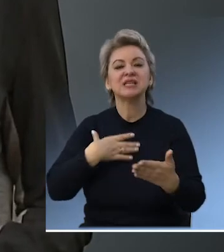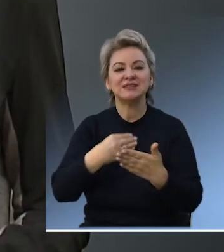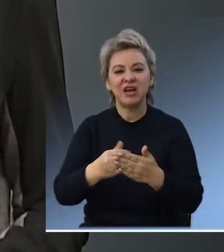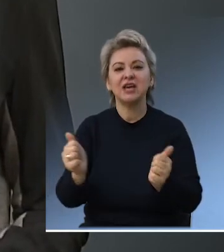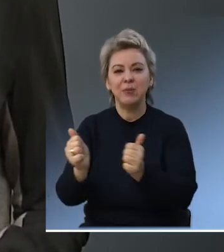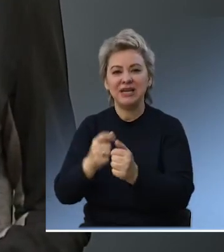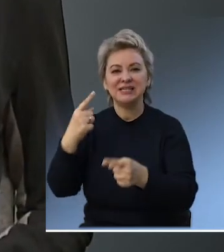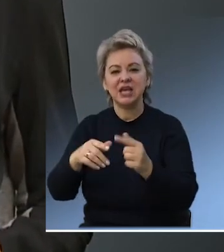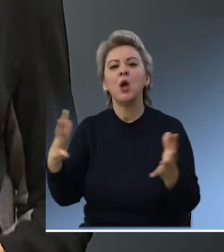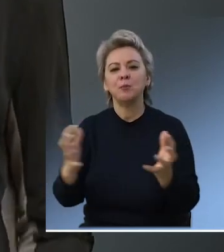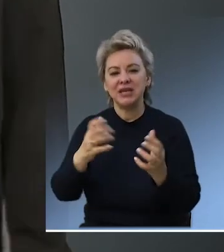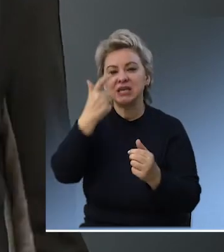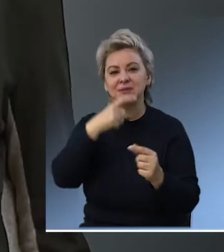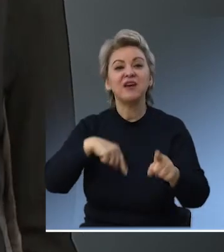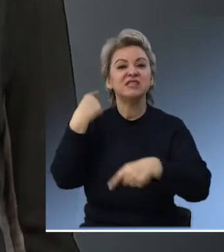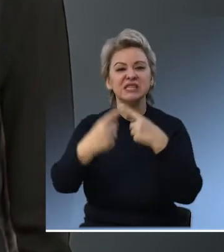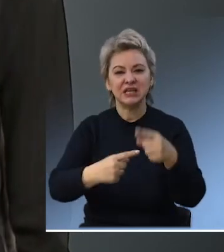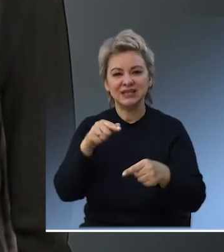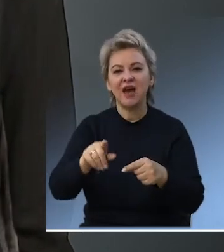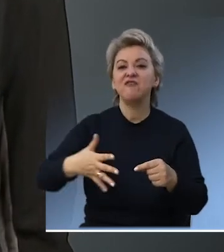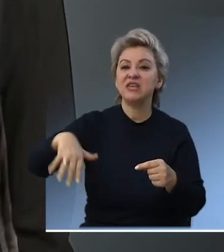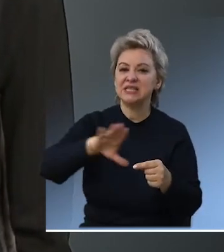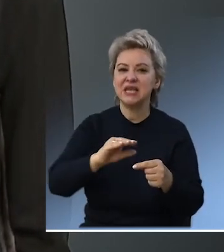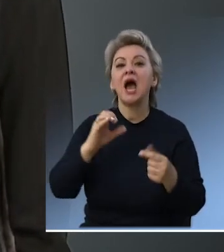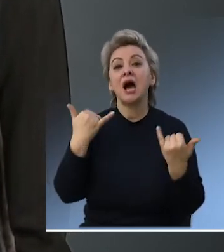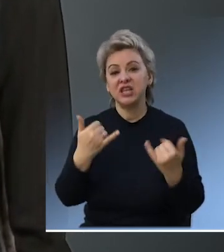здоровье своих близких. Берегите себя всегда